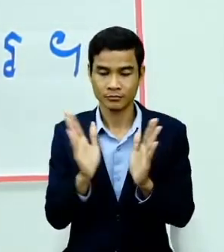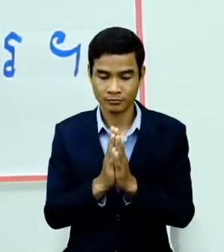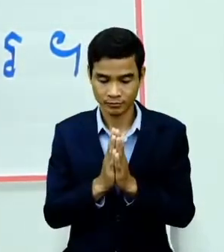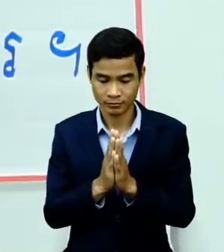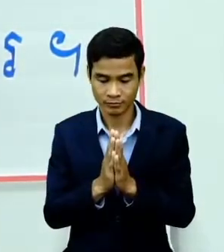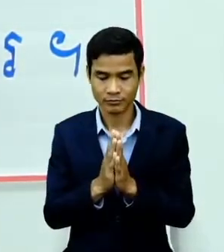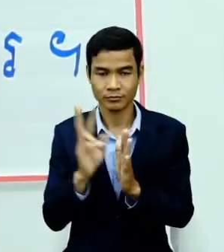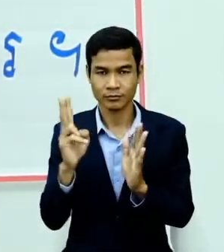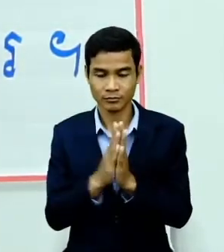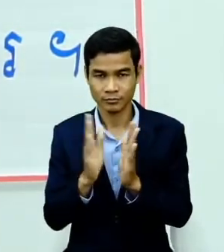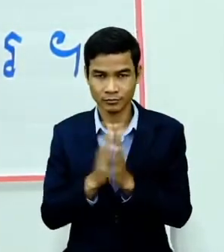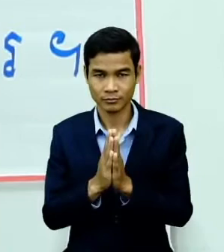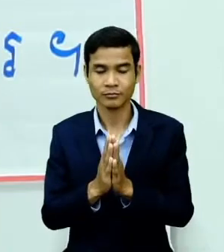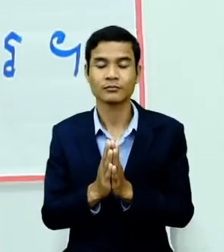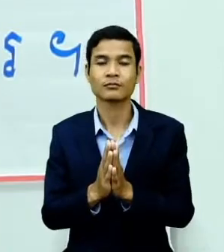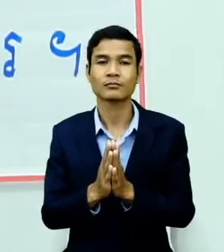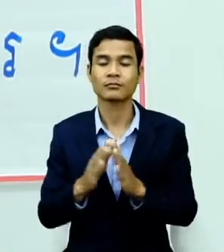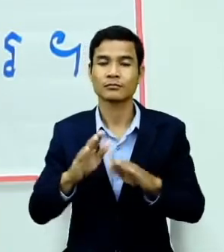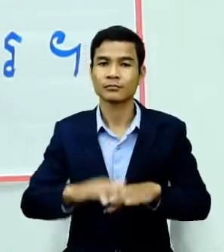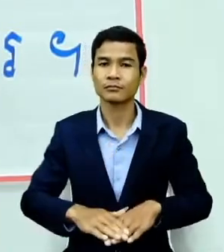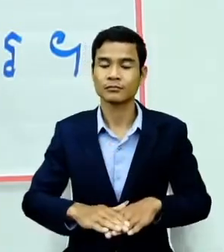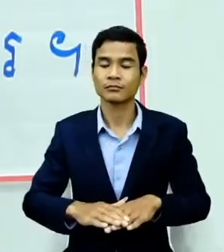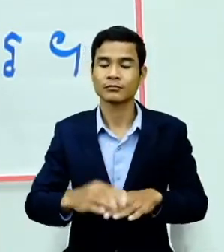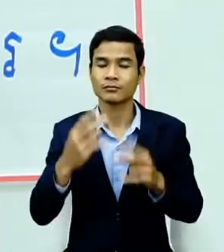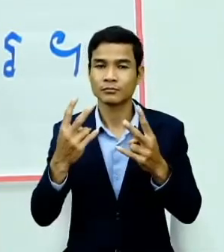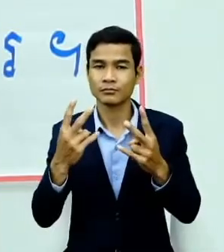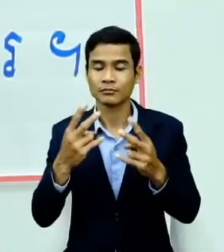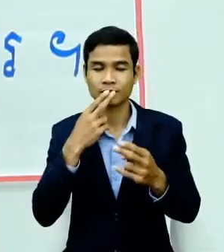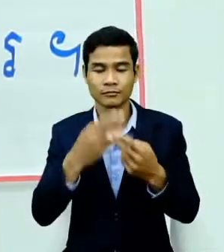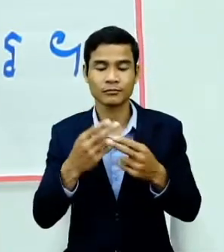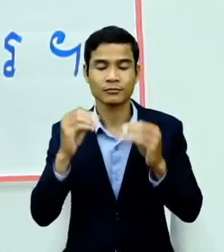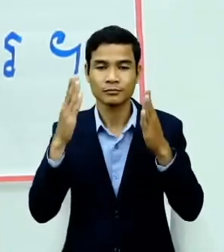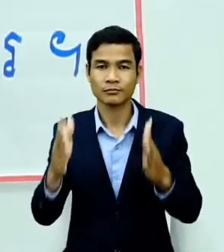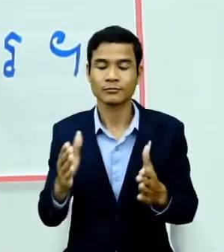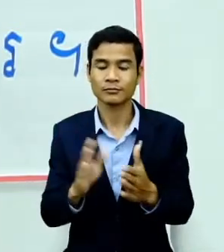ចា2ដាក់ដៃលើតុកហើយកូនឆ្លាតប្រាប់អ្ន